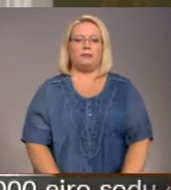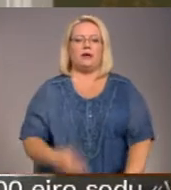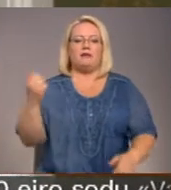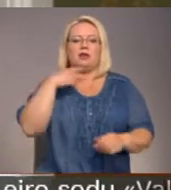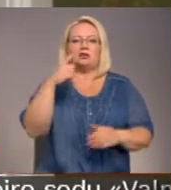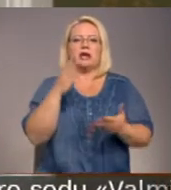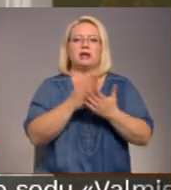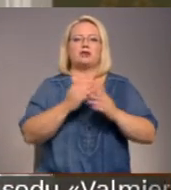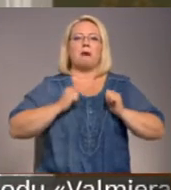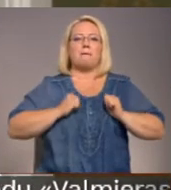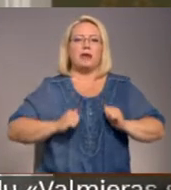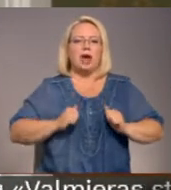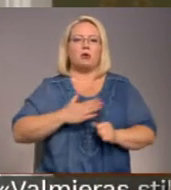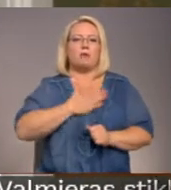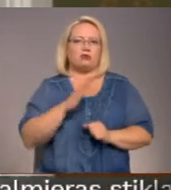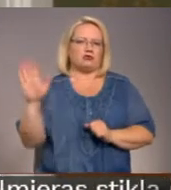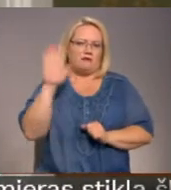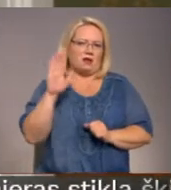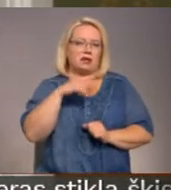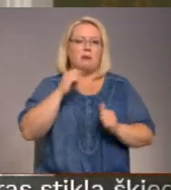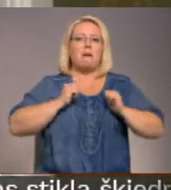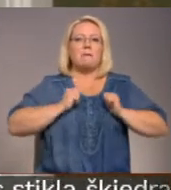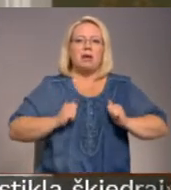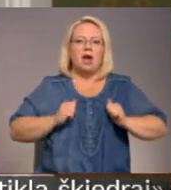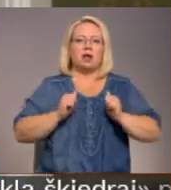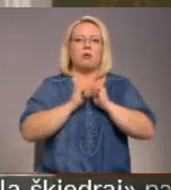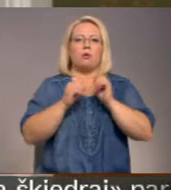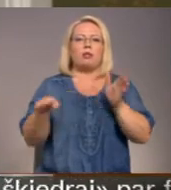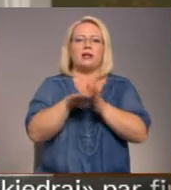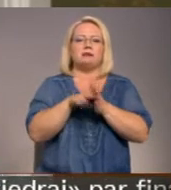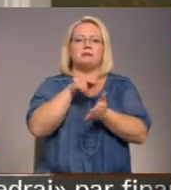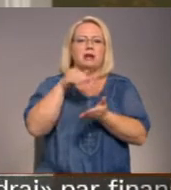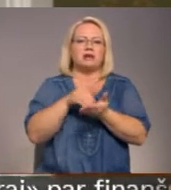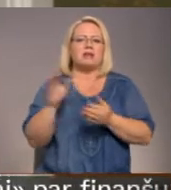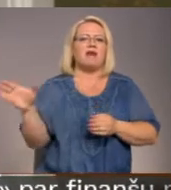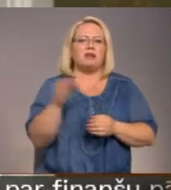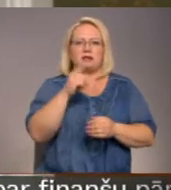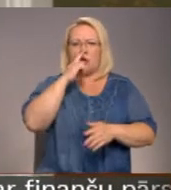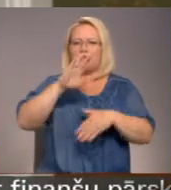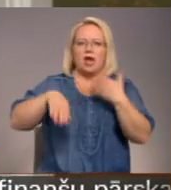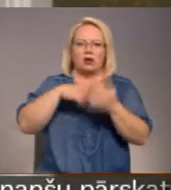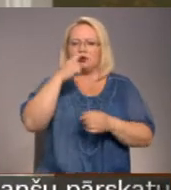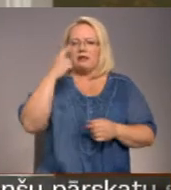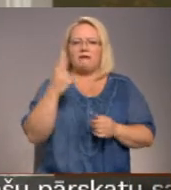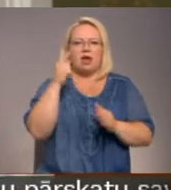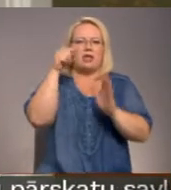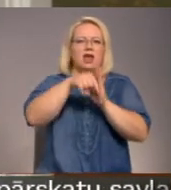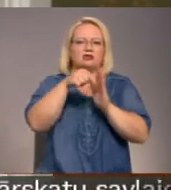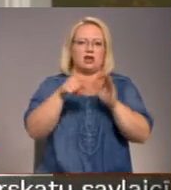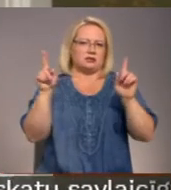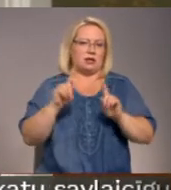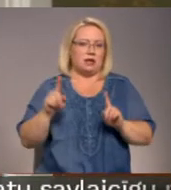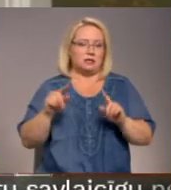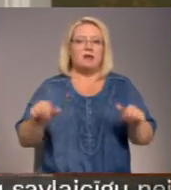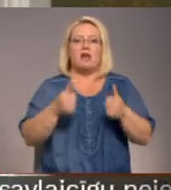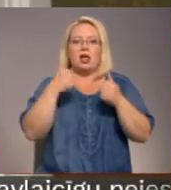Esam mieru mīloša valsts, gribam mierīgi līdzās pastāvēt ar visiem un nejaucamies nevien iekšējās lietās. Vienlaikus